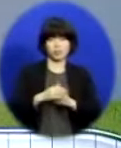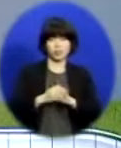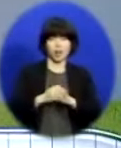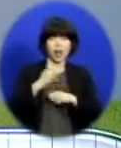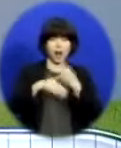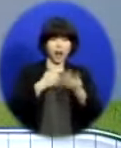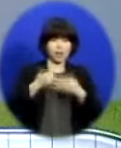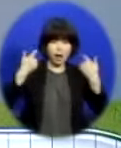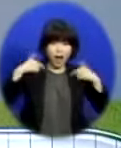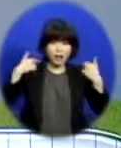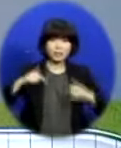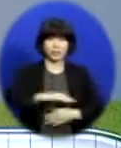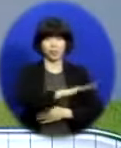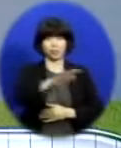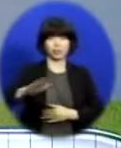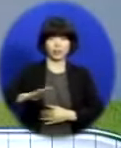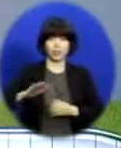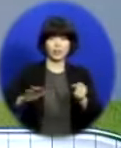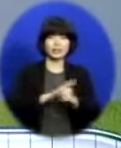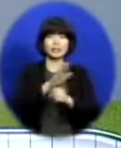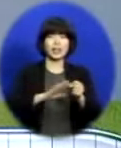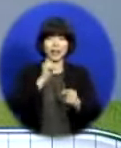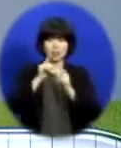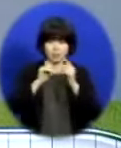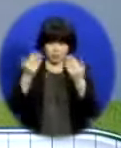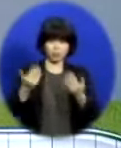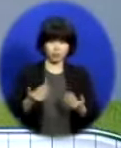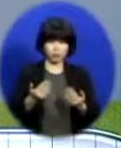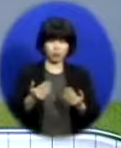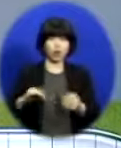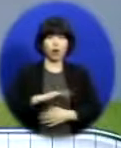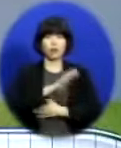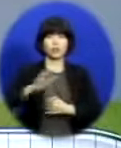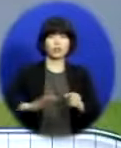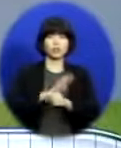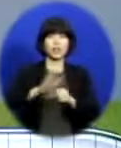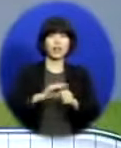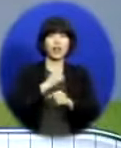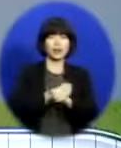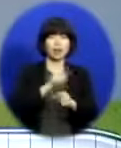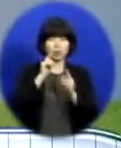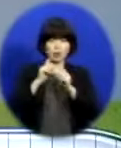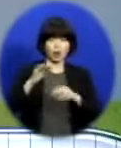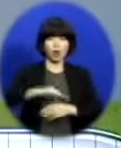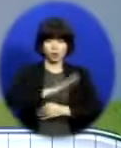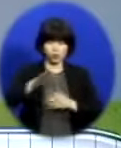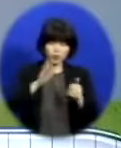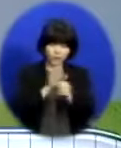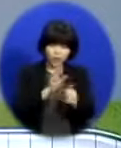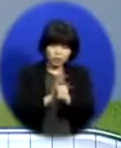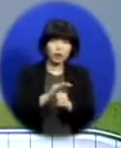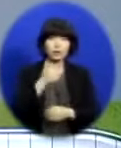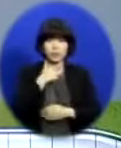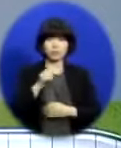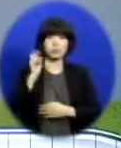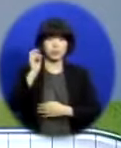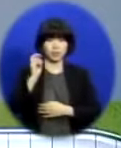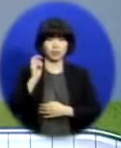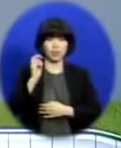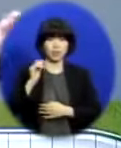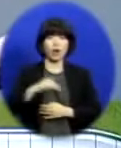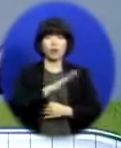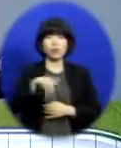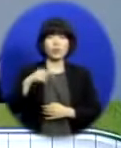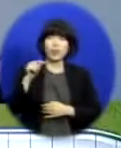항상 우리에게 사랑을 말씀하시고 우리를 사랑한다고 말씀하시고 우리를 격려하고 싶으실 텐데 우리가 늘